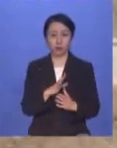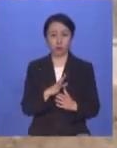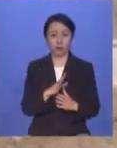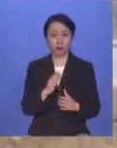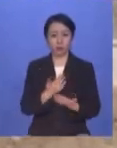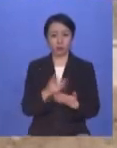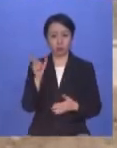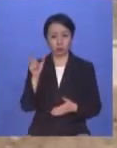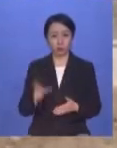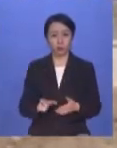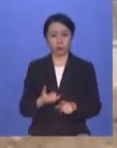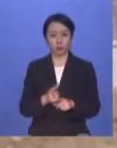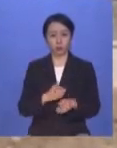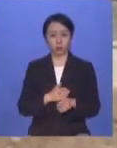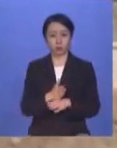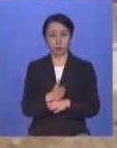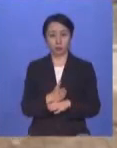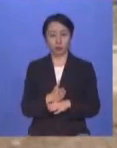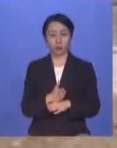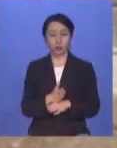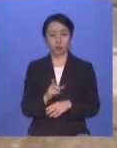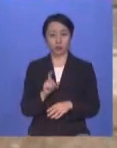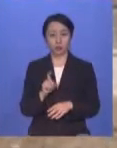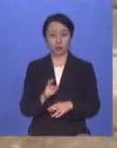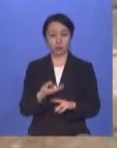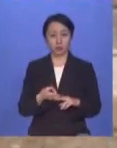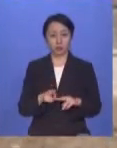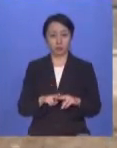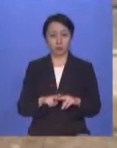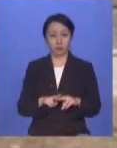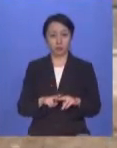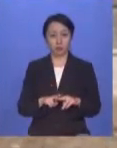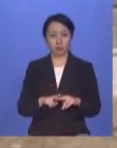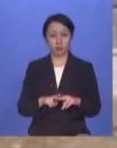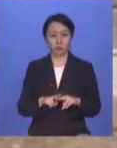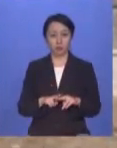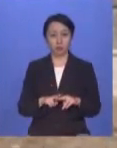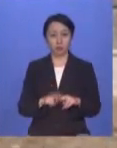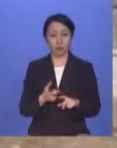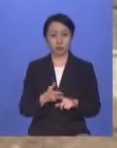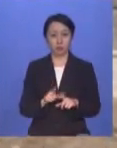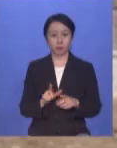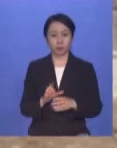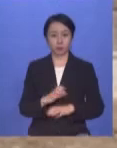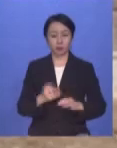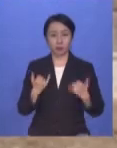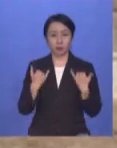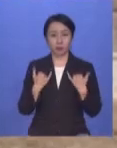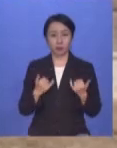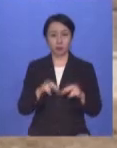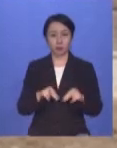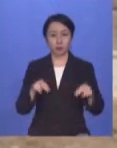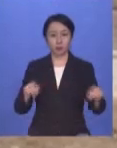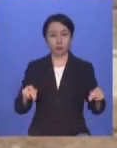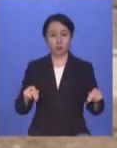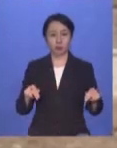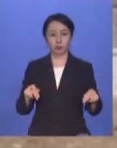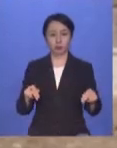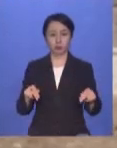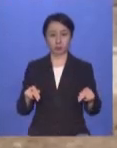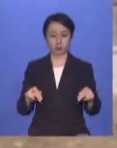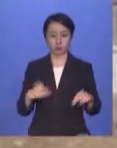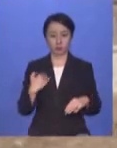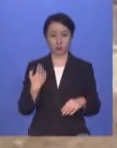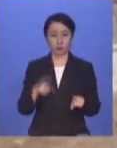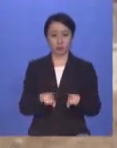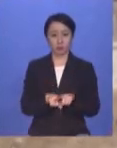адамдар қоныс тойлап жатыр. Сол ең жақсы қарқыны қазір таңда Петропавлда.